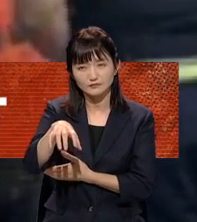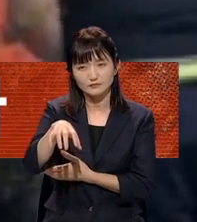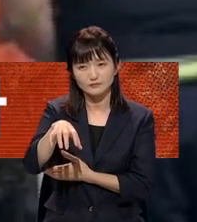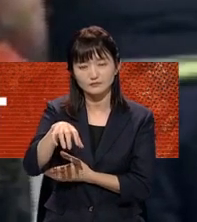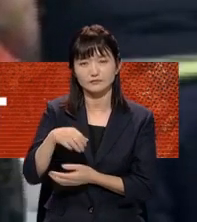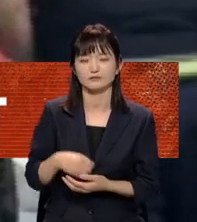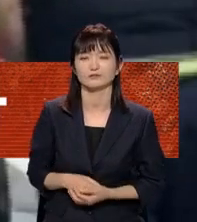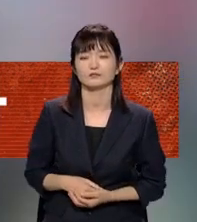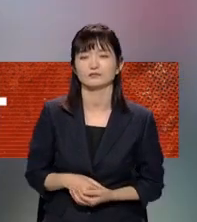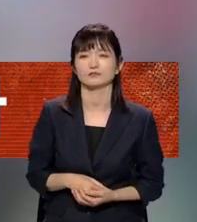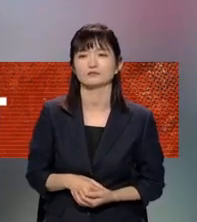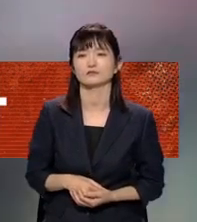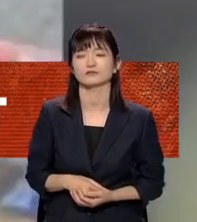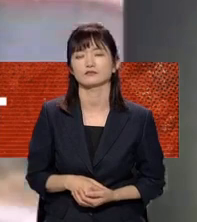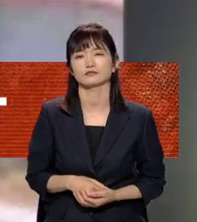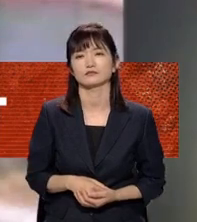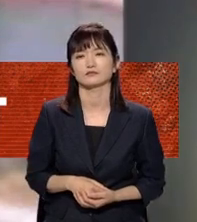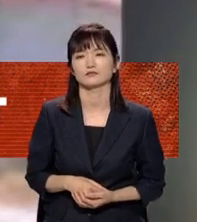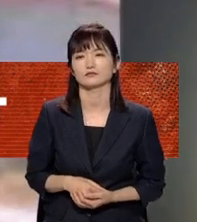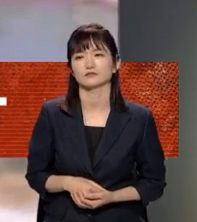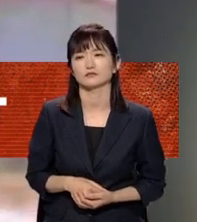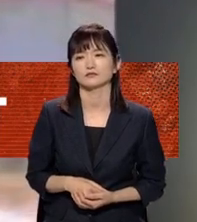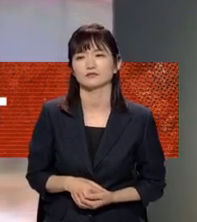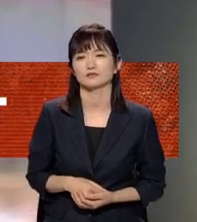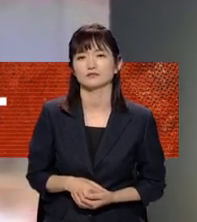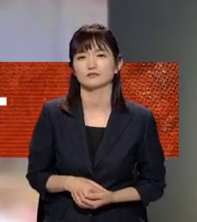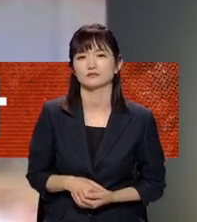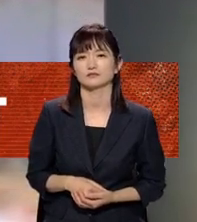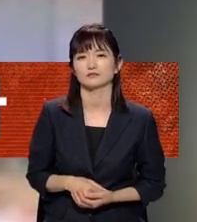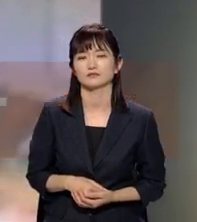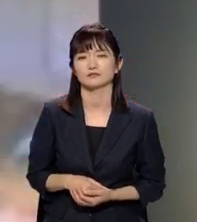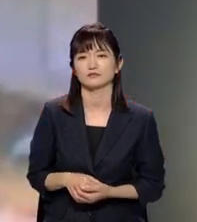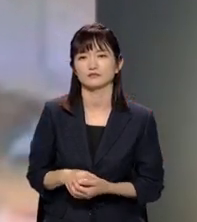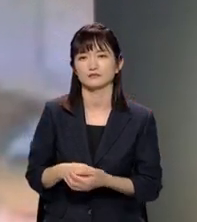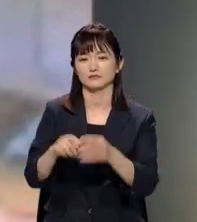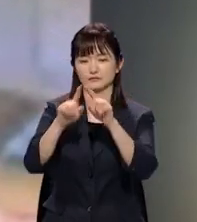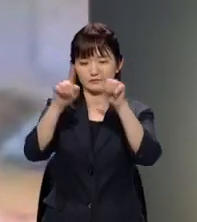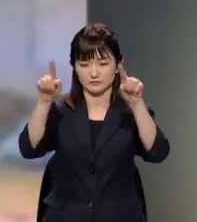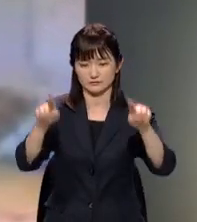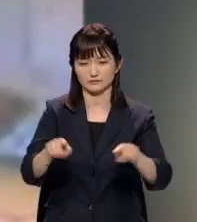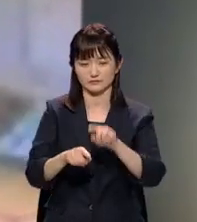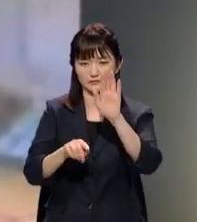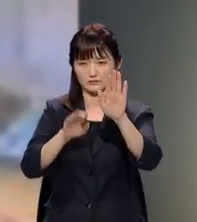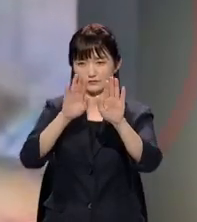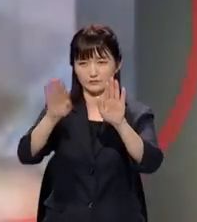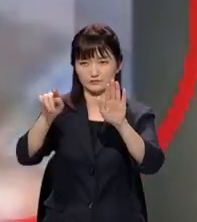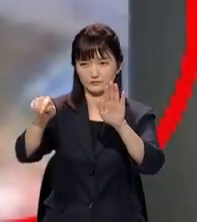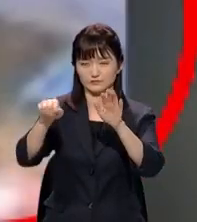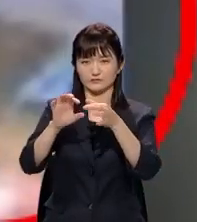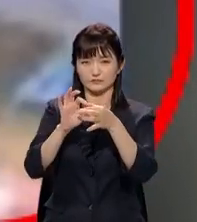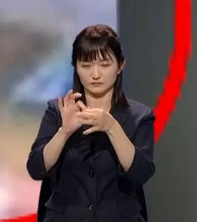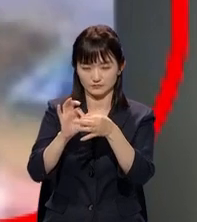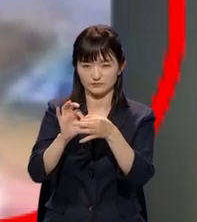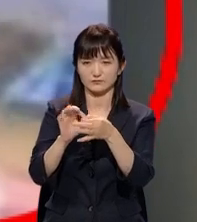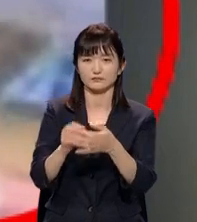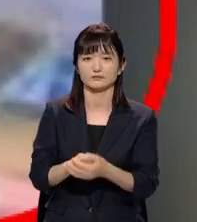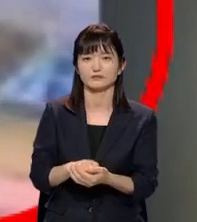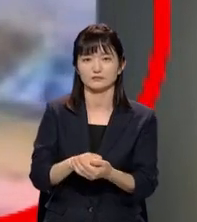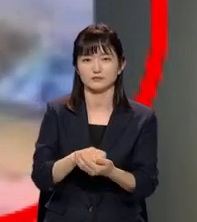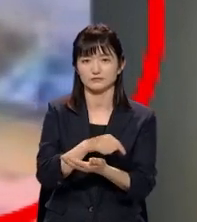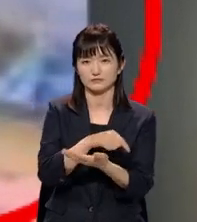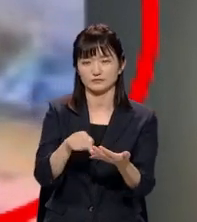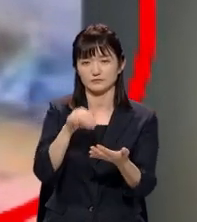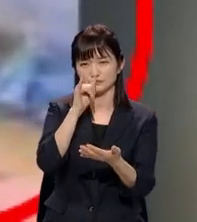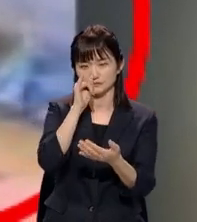두 번이나 뛰었다는 거예요 그래서 아마 그 추모공간을 훼손했기 때문에 그 건에 대해서도 조사를 했고 처벌을 받으라고